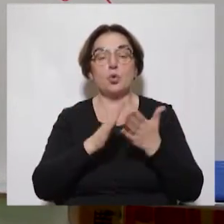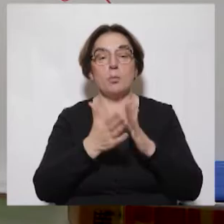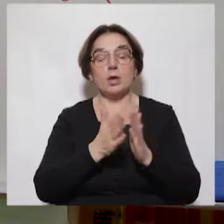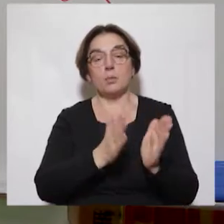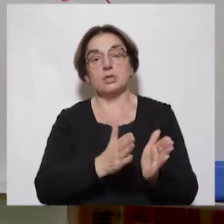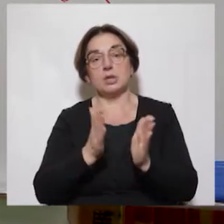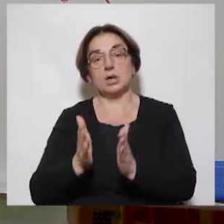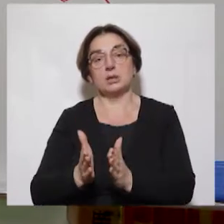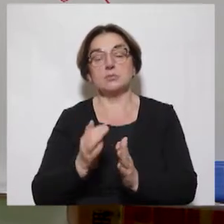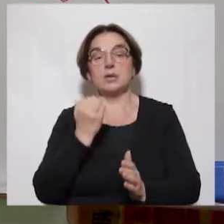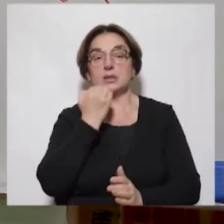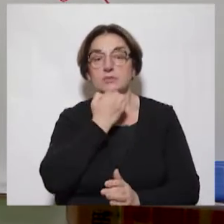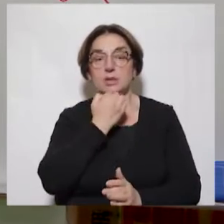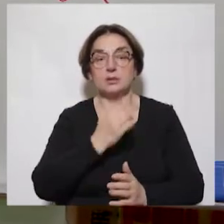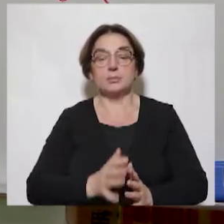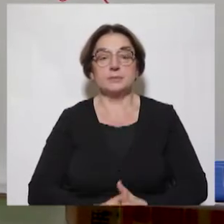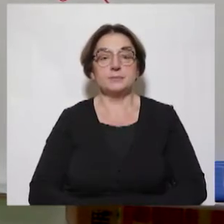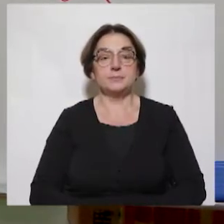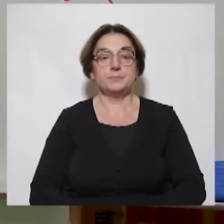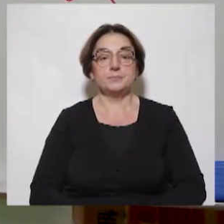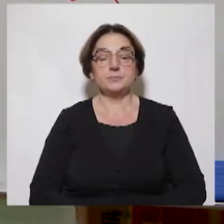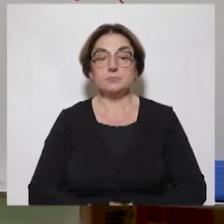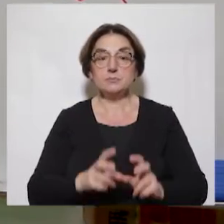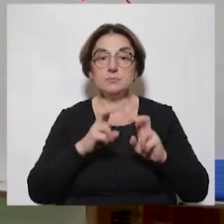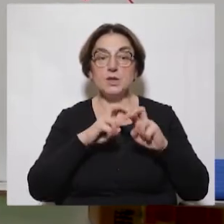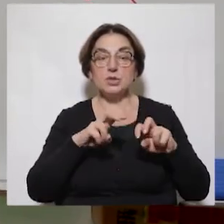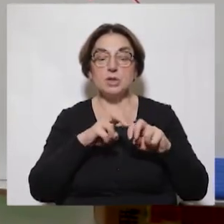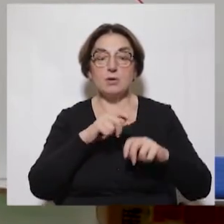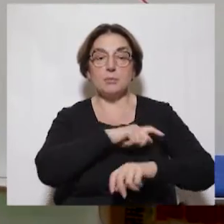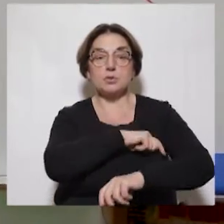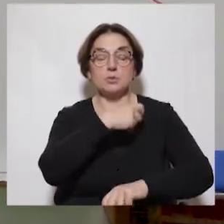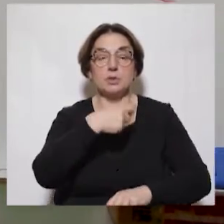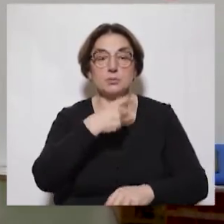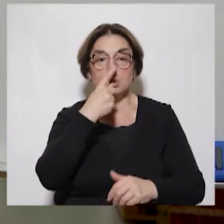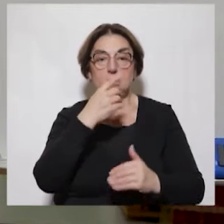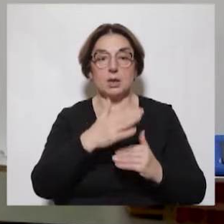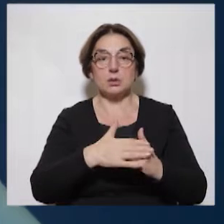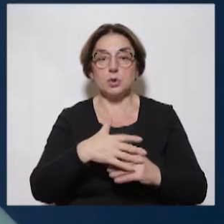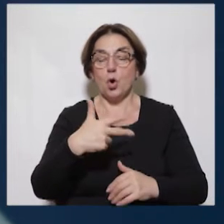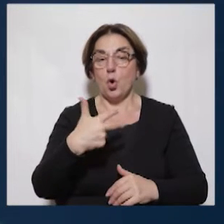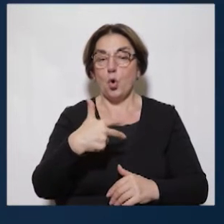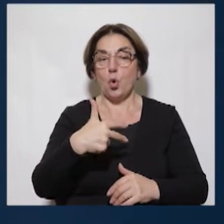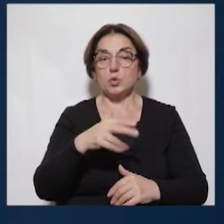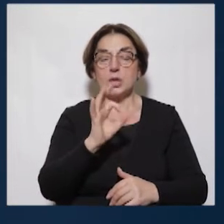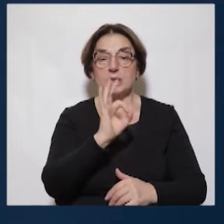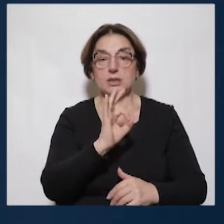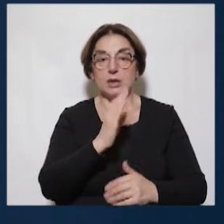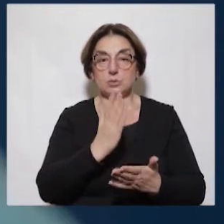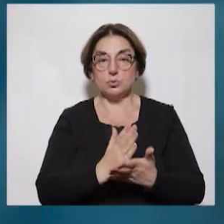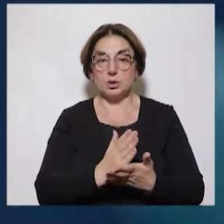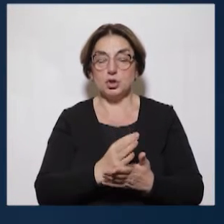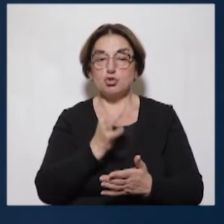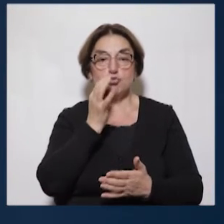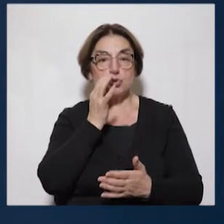აგრეგატულ მდგომარეობაში გადასვლა ნივთიერების. მოდით შევამოწოთ ახლა თერმომეტრი. თერმომეტრი დაახლოებით 30 გრადუს გვიჩვენებს ისევ,